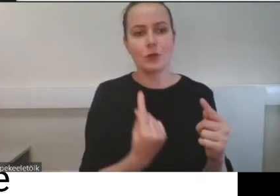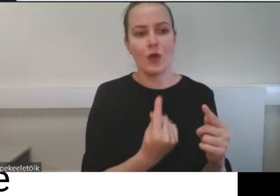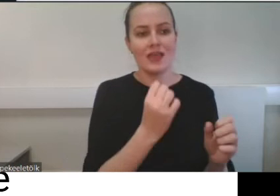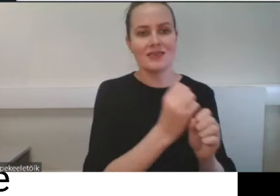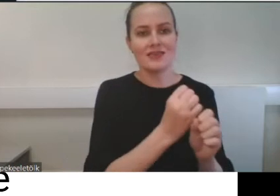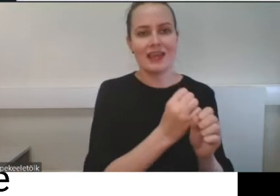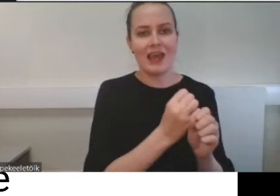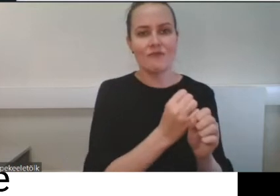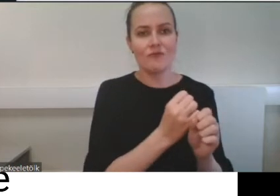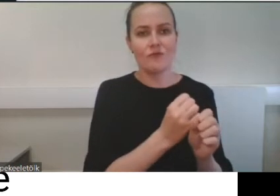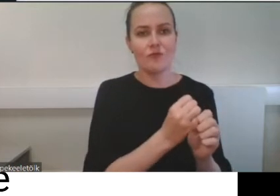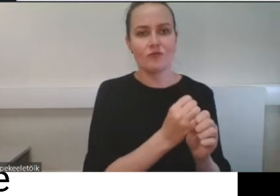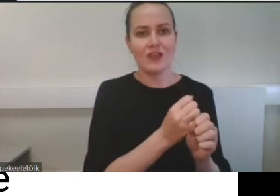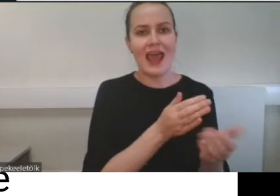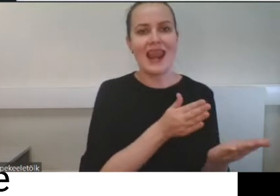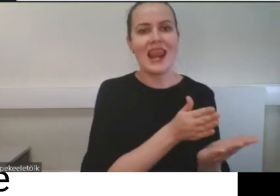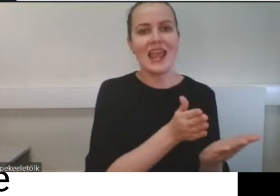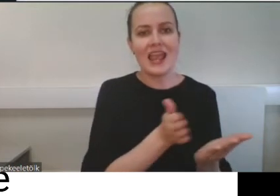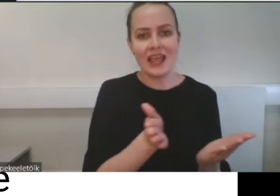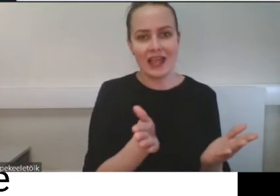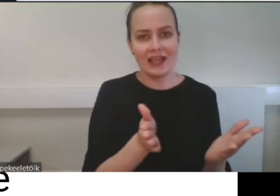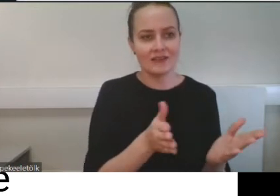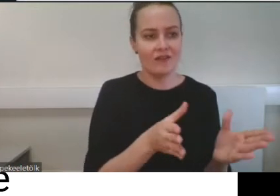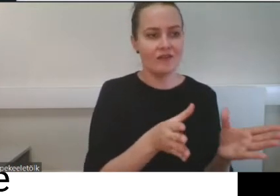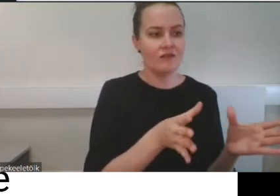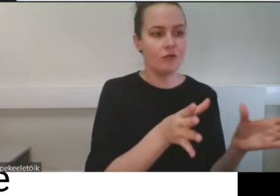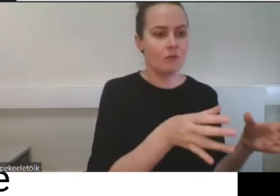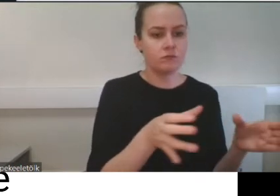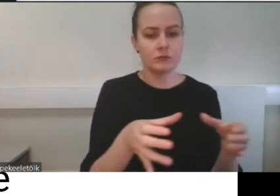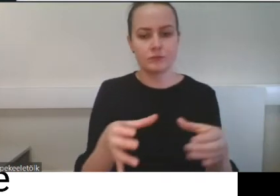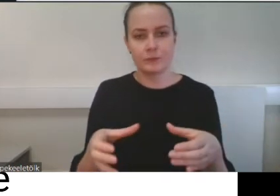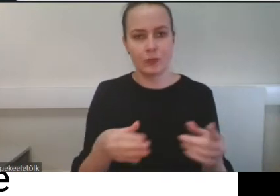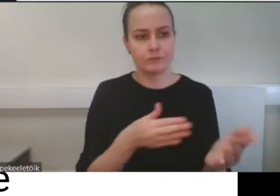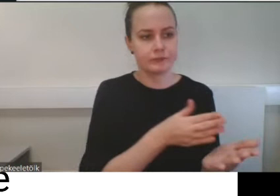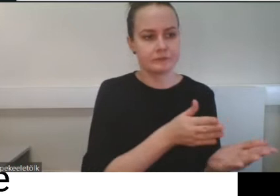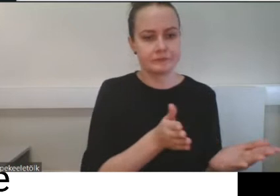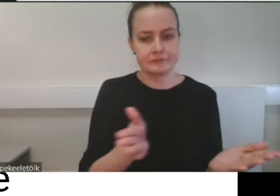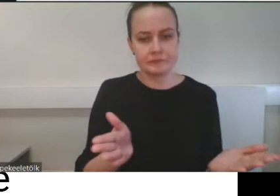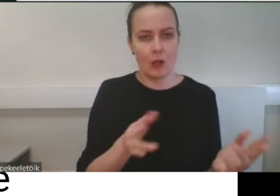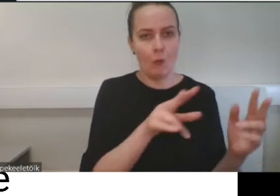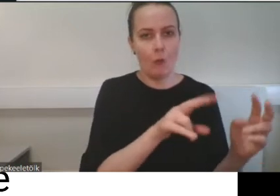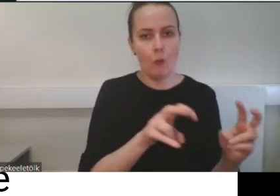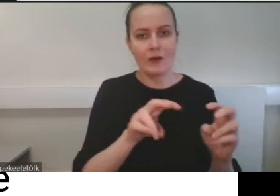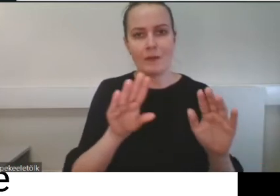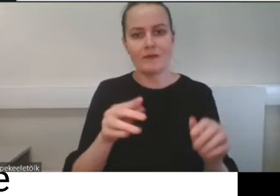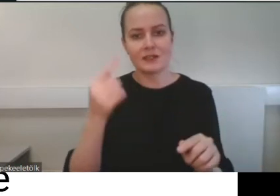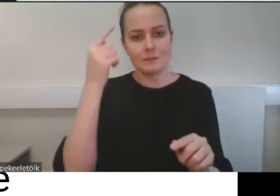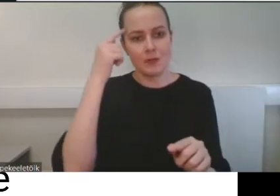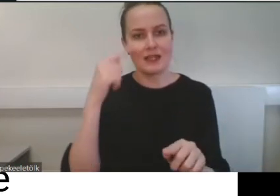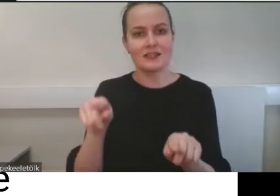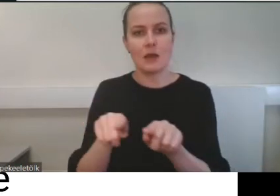soovime nagu tegelikult Statistikaametiga koostööd hoopiski süvendada nagu ametliku puudega